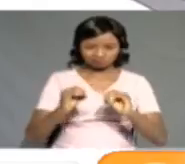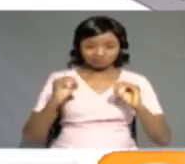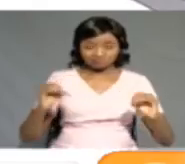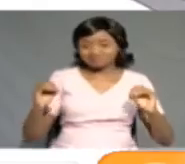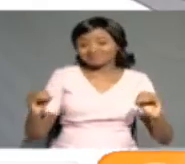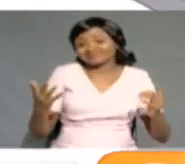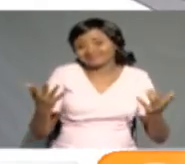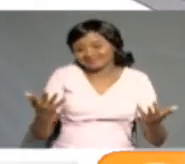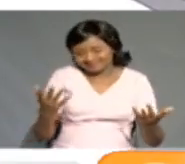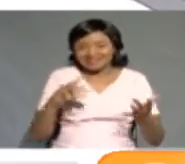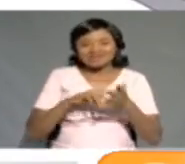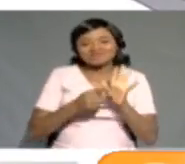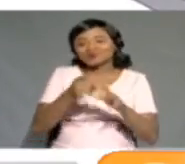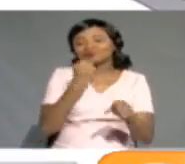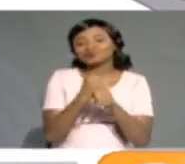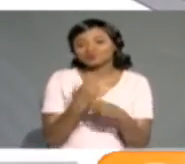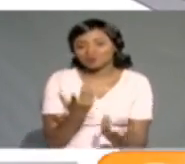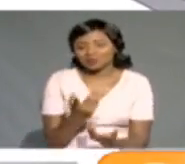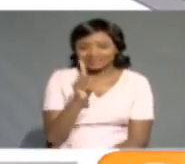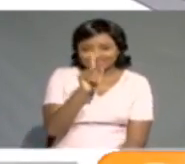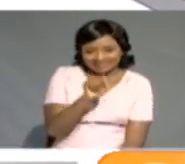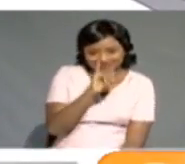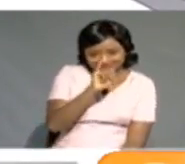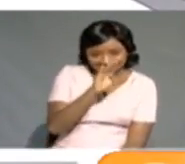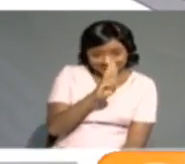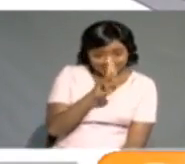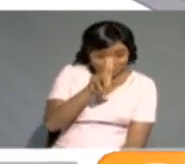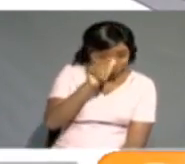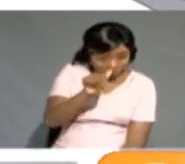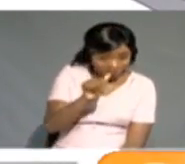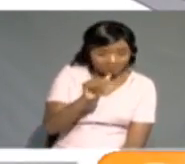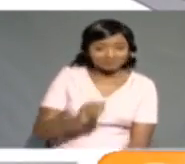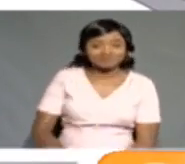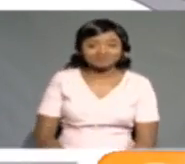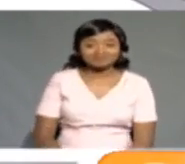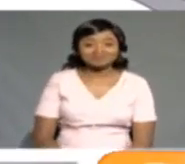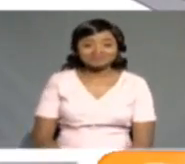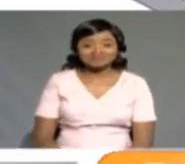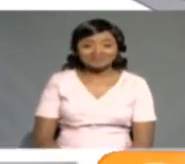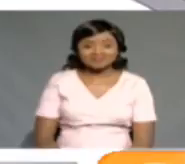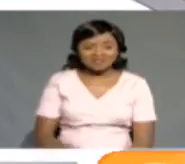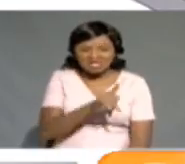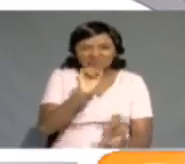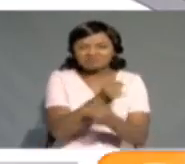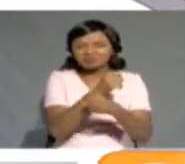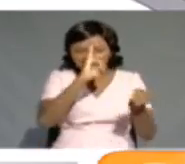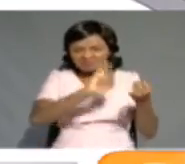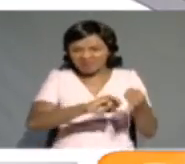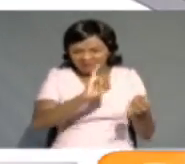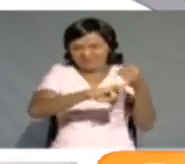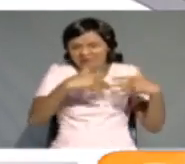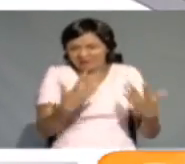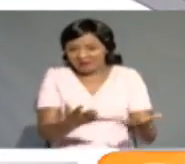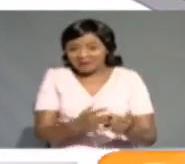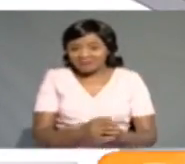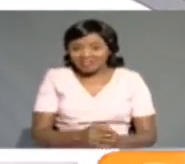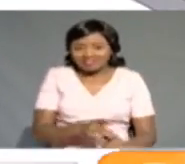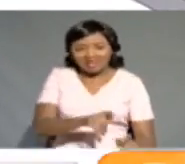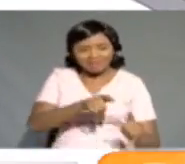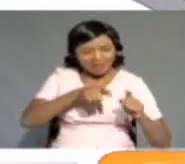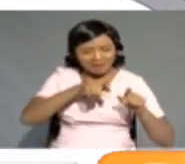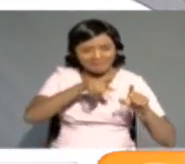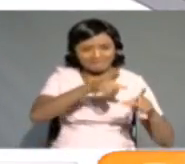mifano ya mimba. Si kwa sababu ni kweli, kwa sababu ile ndoa haiwezi kaendelea. Asema mimi wa huyu vipi? Na hii mimba sasa kaanza mimi